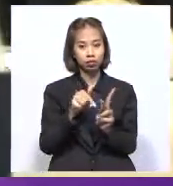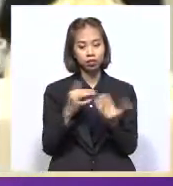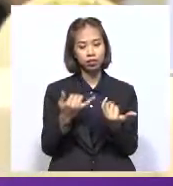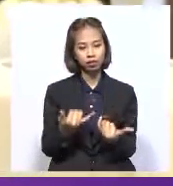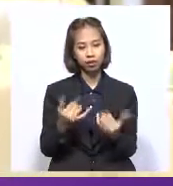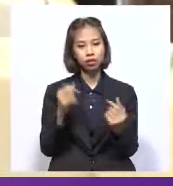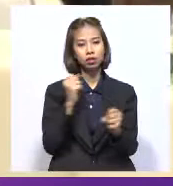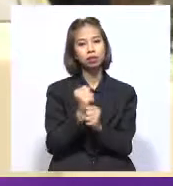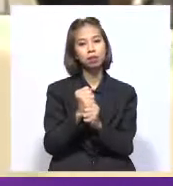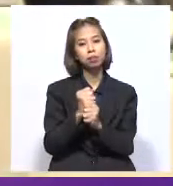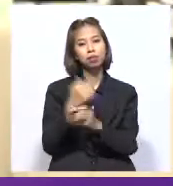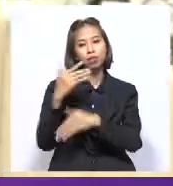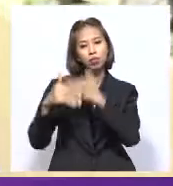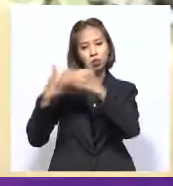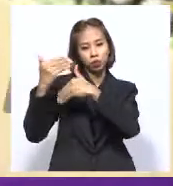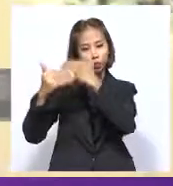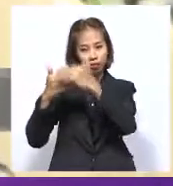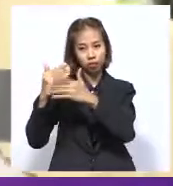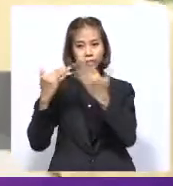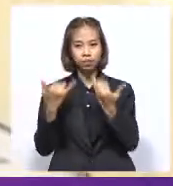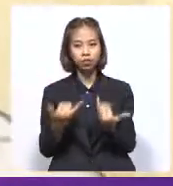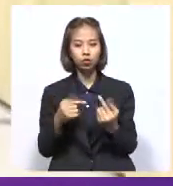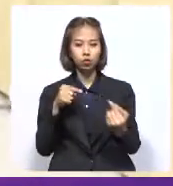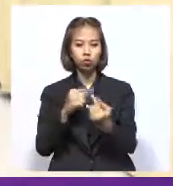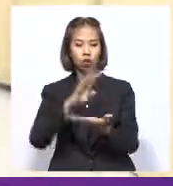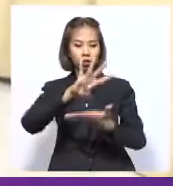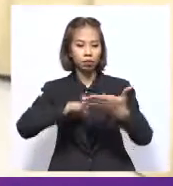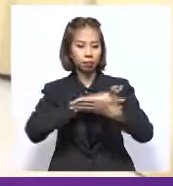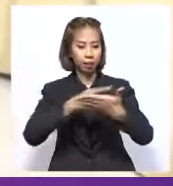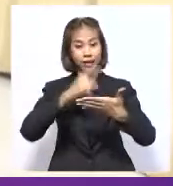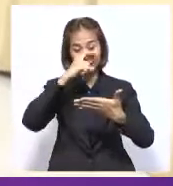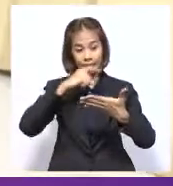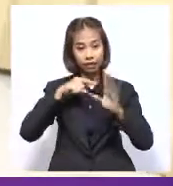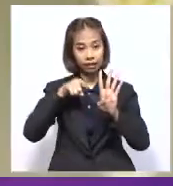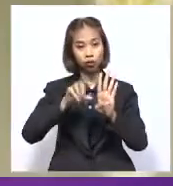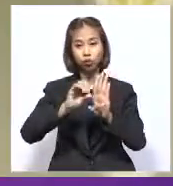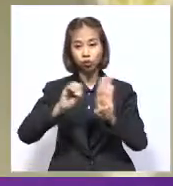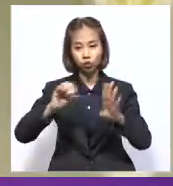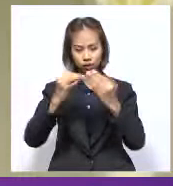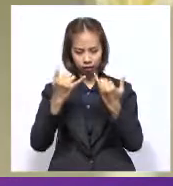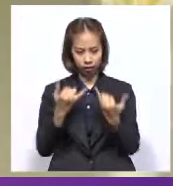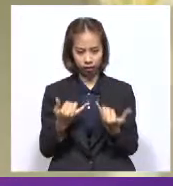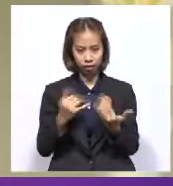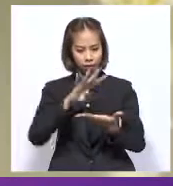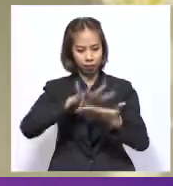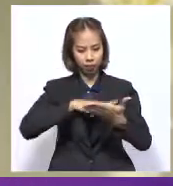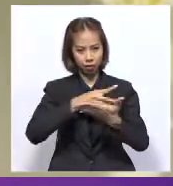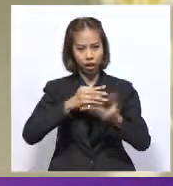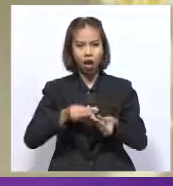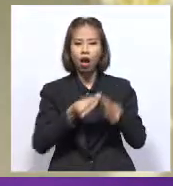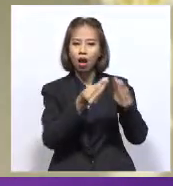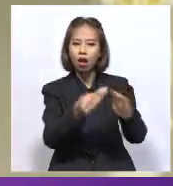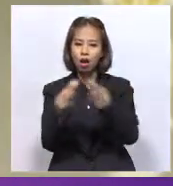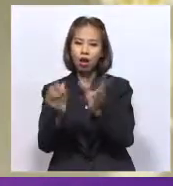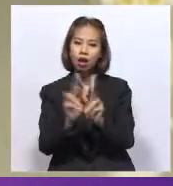รูปเพื่อรองรับการปรับเปลี่ยนตามนโยบาย Thailand 4.0 โดยได้มอบนโยบายแก่คณะกรรมการทุกคณะ